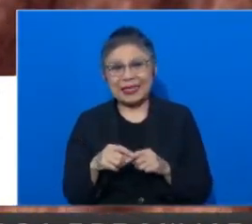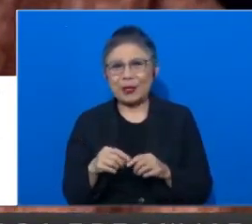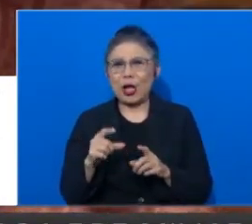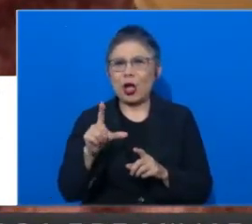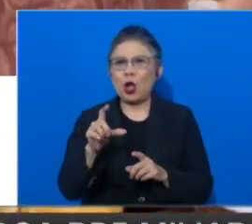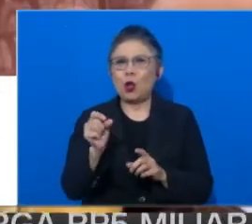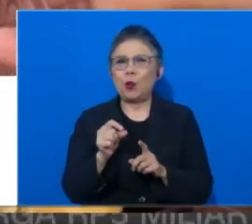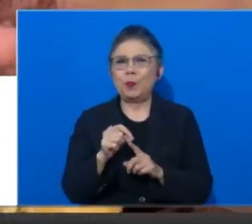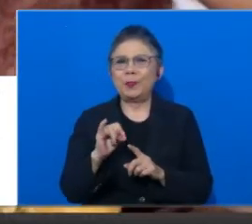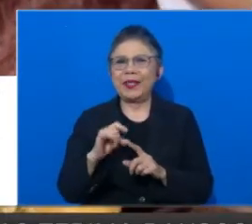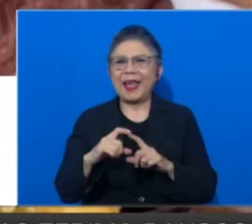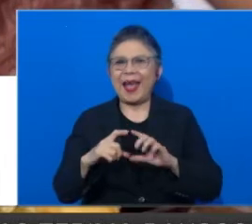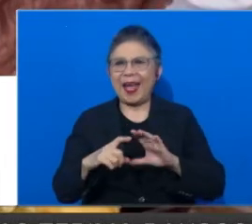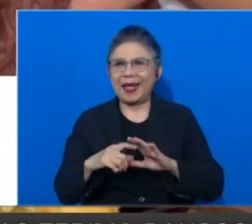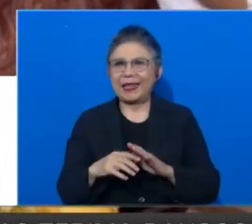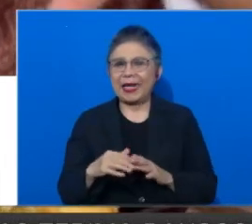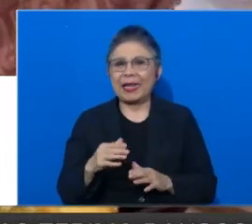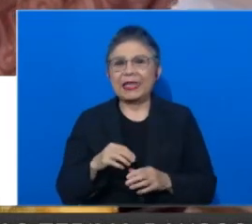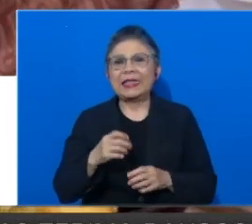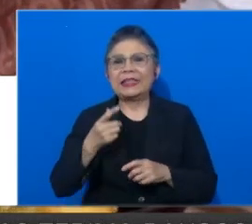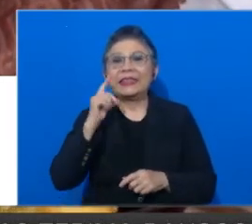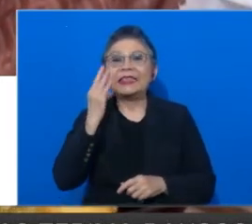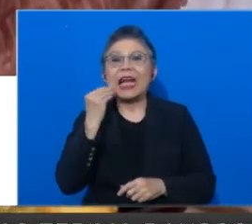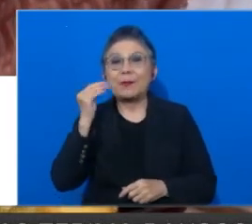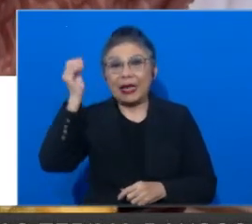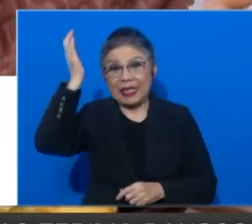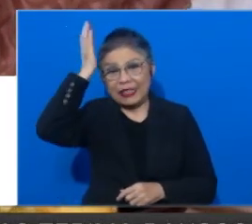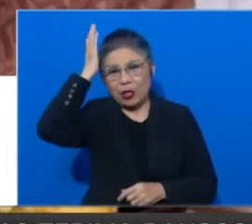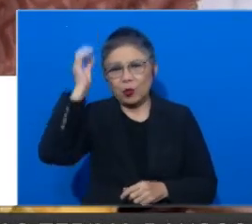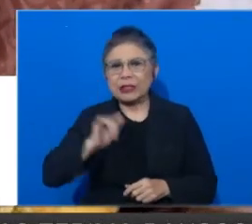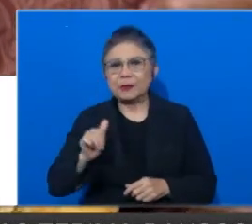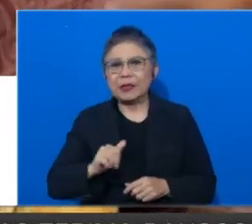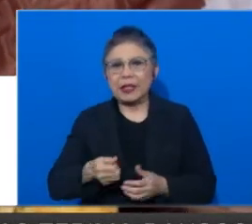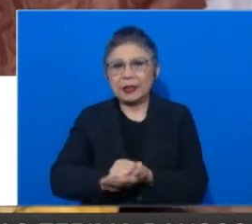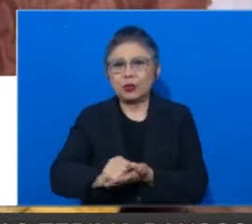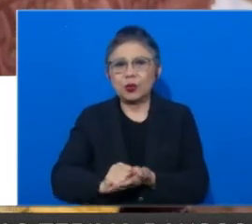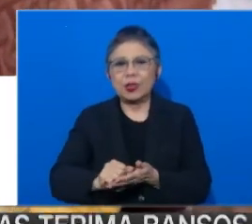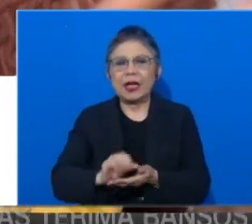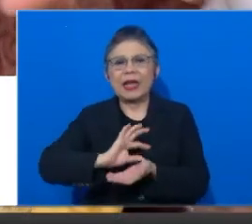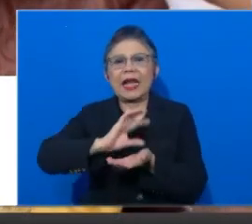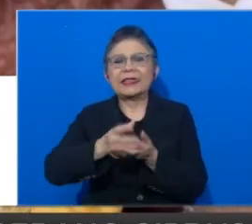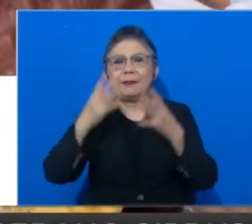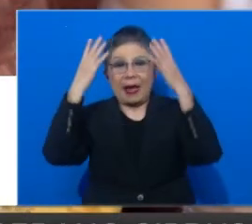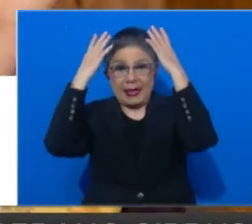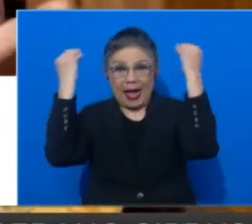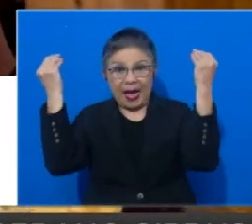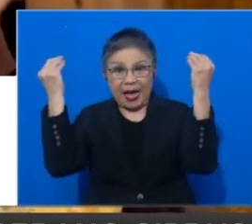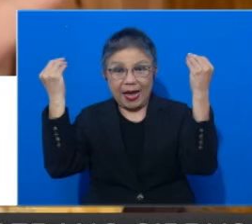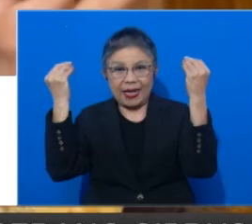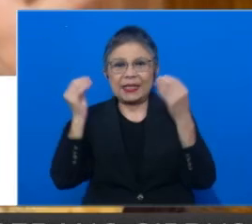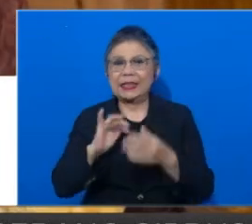ayamnya. Nah, menurut saya ya, cabai hijau dari ayamnya ini tuh mirip kayak sambal hijau di nasi Padang. Biasanya kan ini